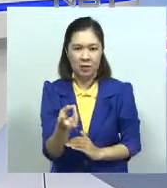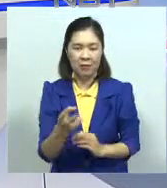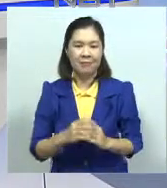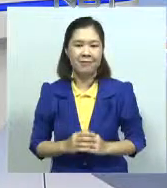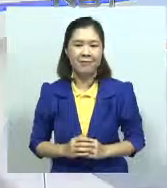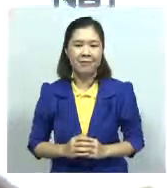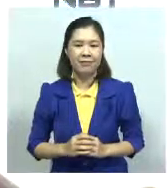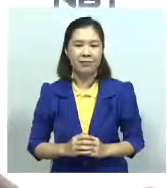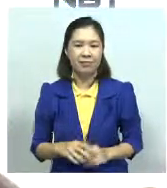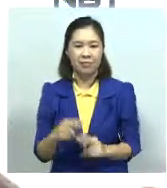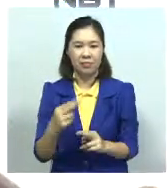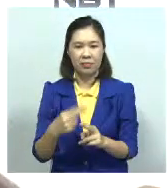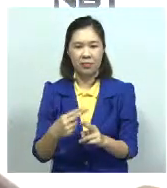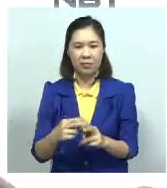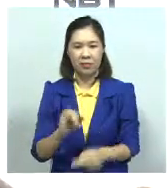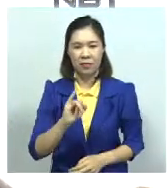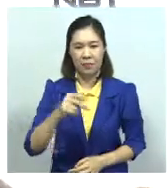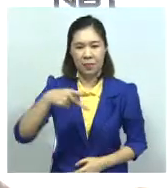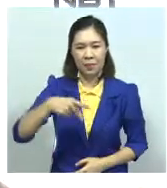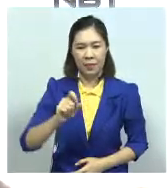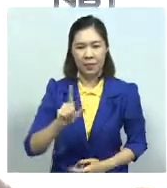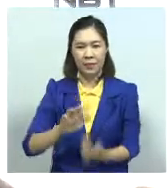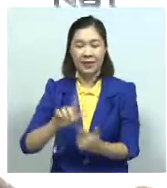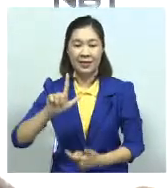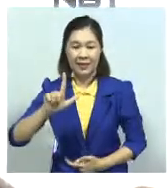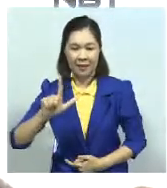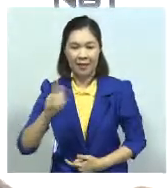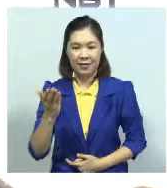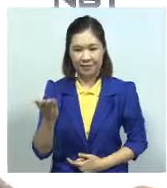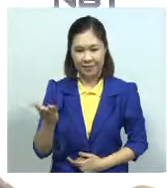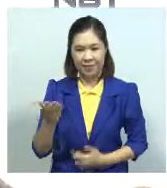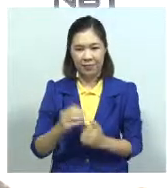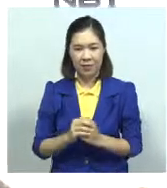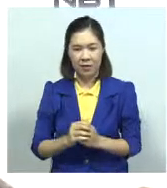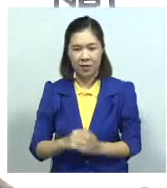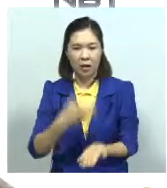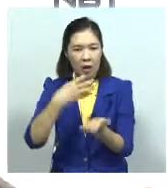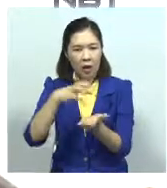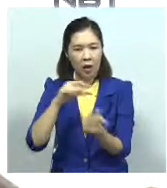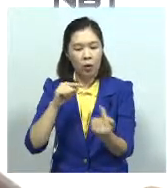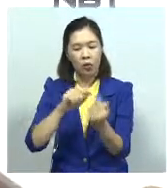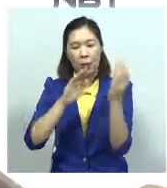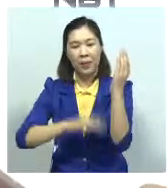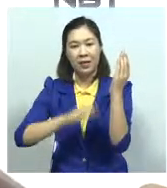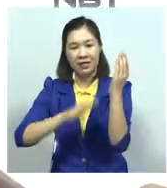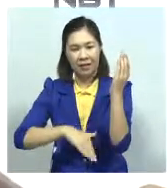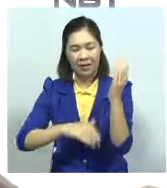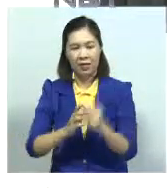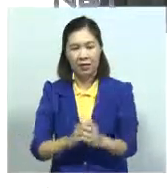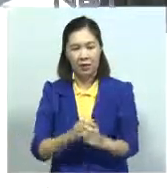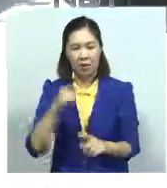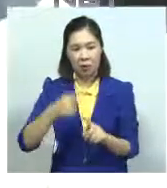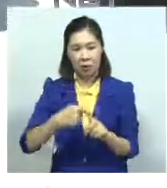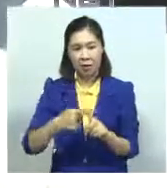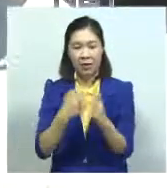พันเอกไพศาลหนูสังรองผู้บังคับหน่วยเฉพาะกิจนราธิวาสได้กล่าวถึงสถานการณ์ในพื้นที่ภาคใต้ในช่ว